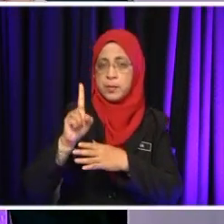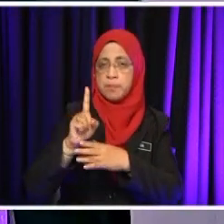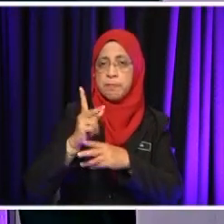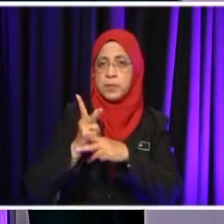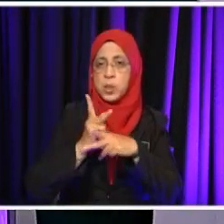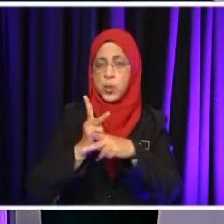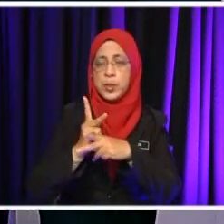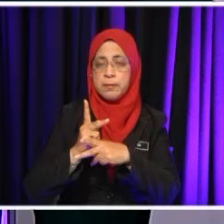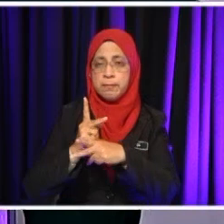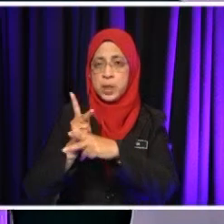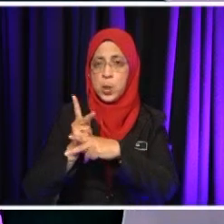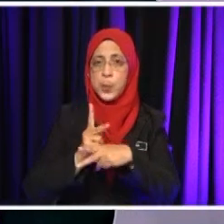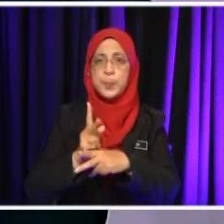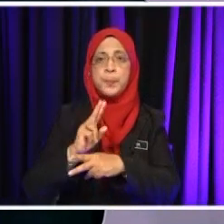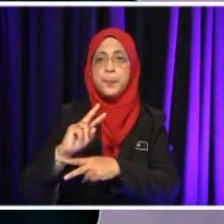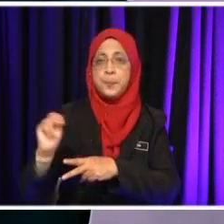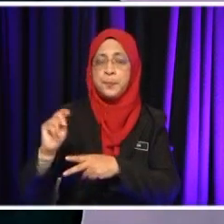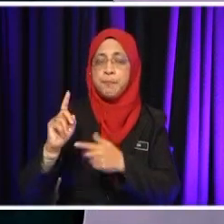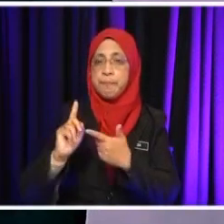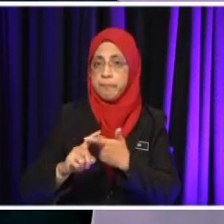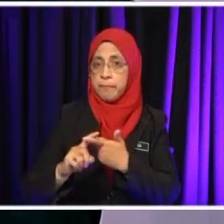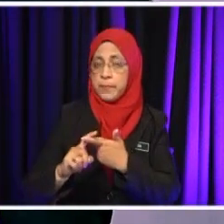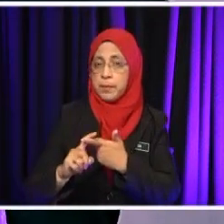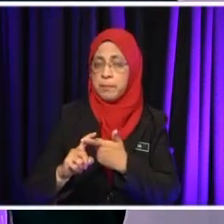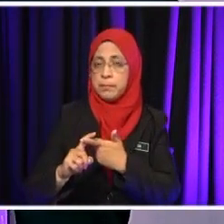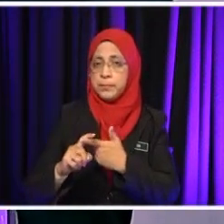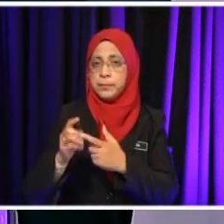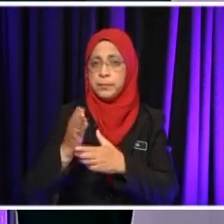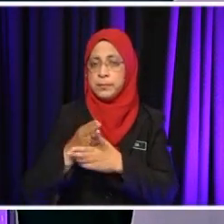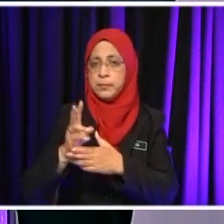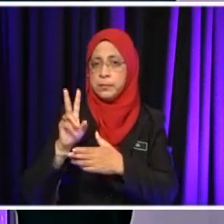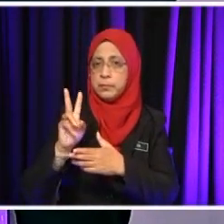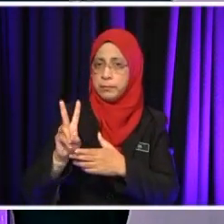yang pertama Oke segmen yang kedua